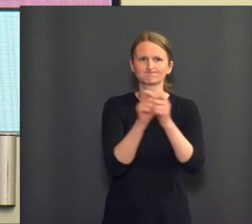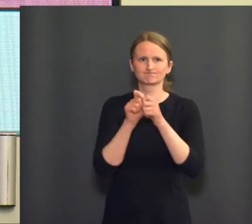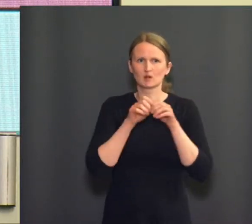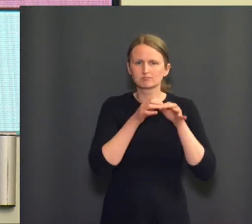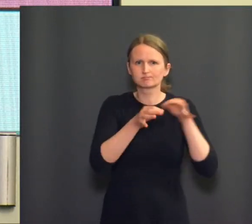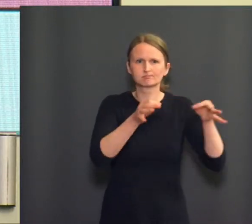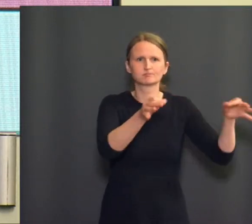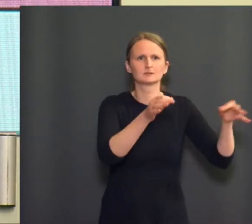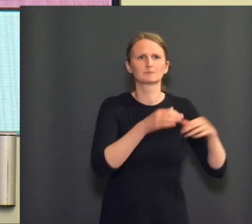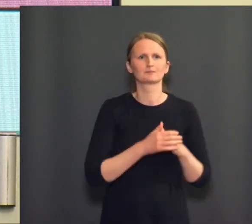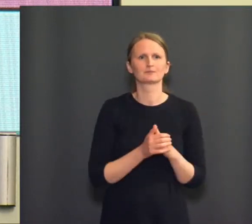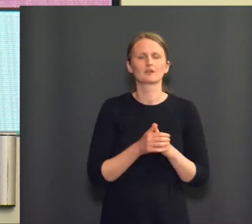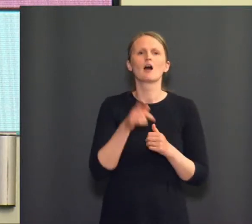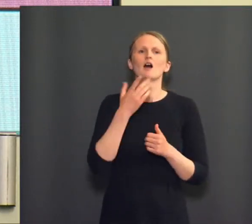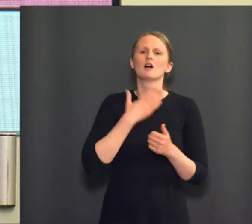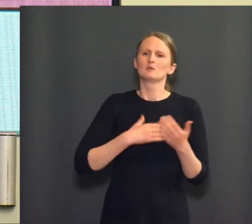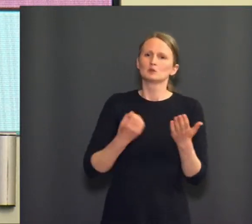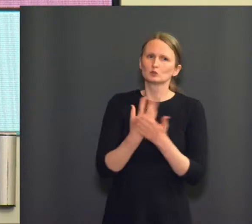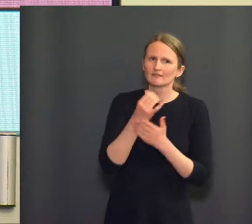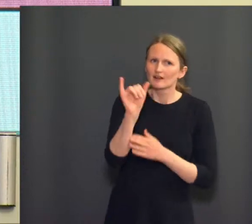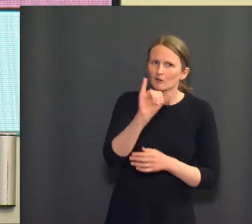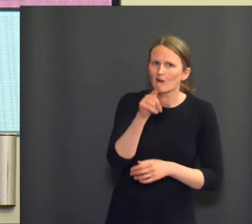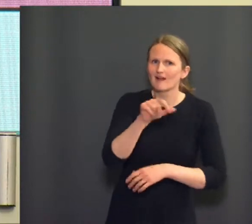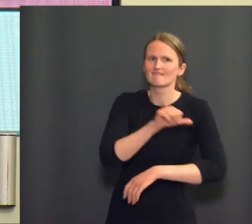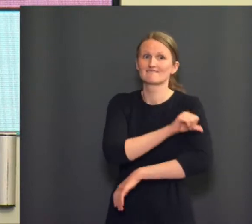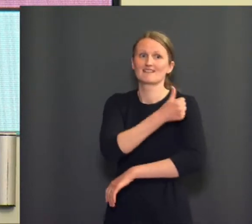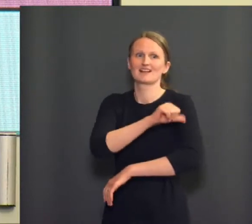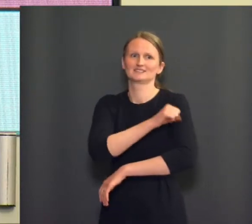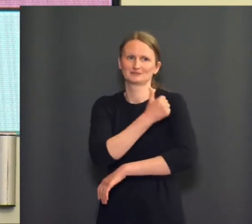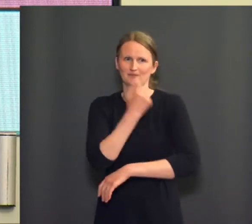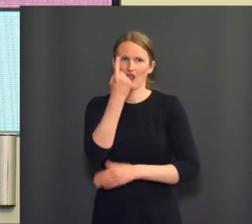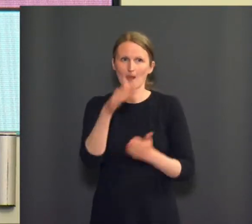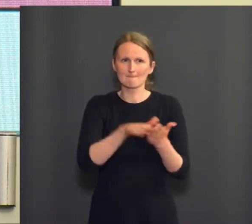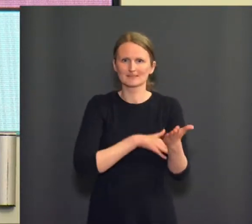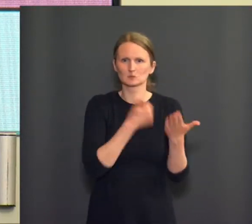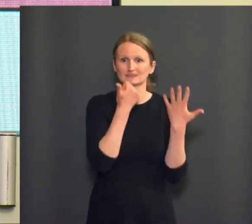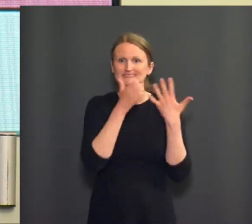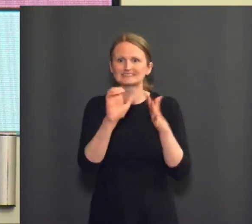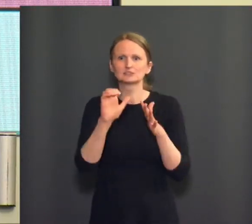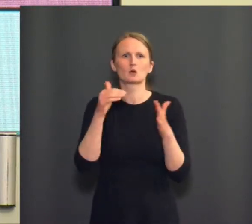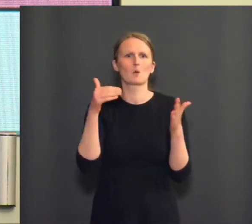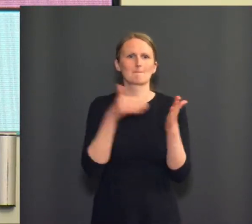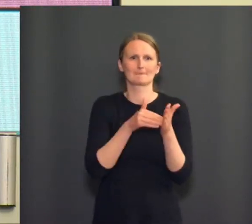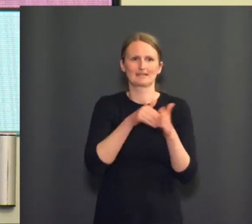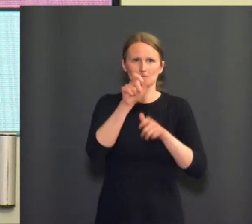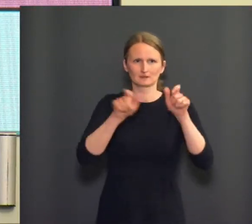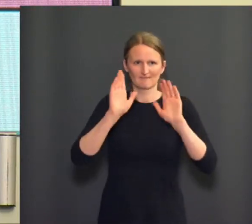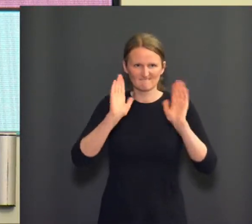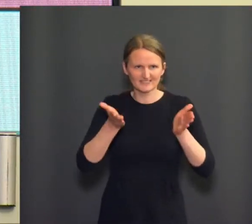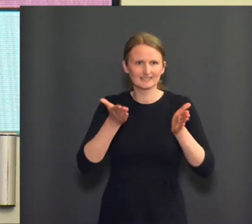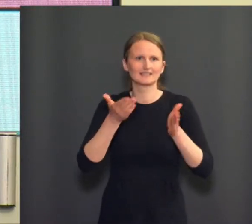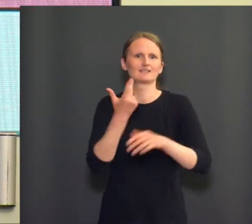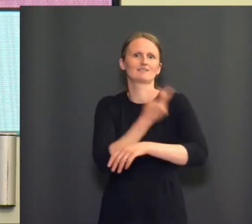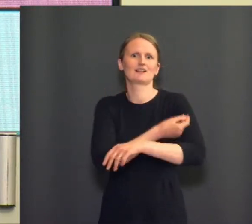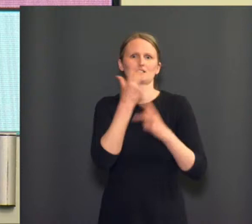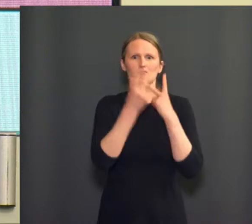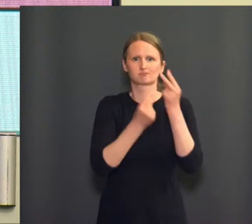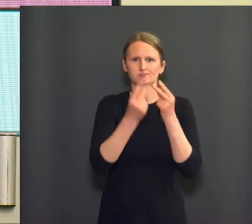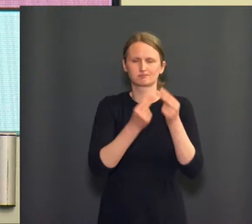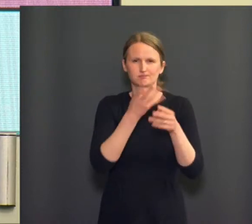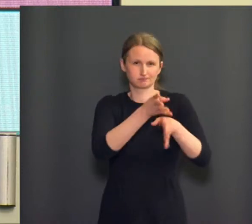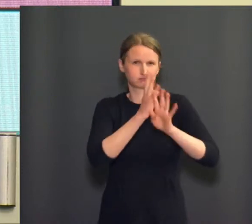plus d'1 600 000 personnes en Belgique qui ont reçu une première dose de vaccin et nous avons pratiquement 600